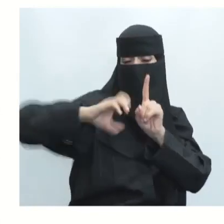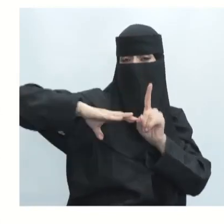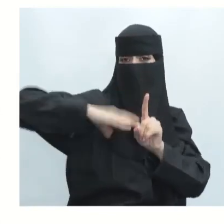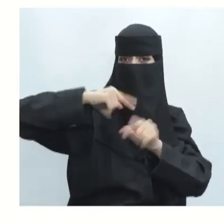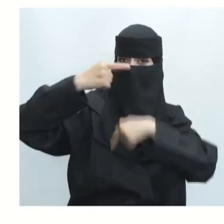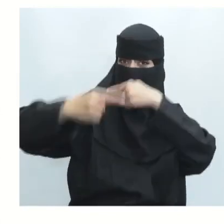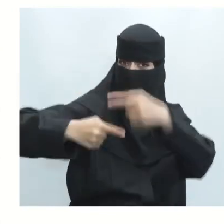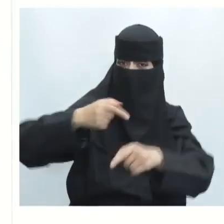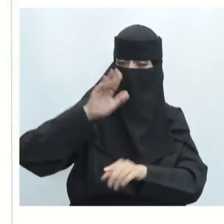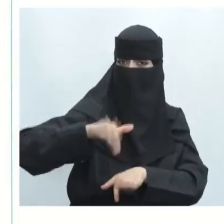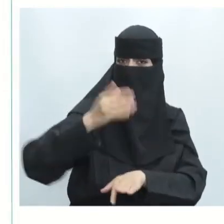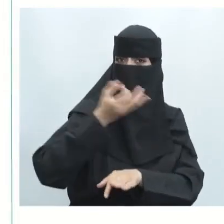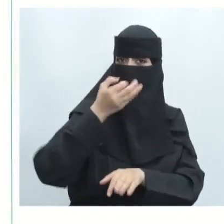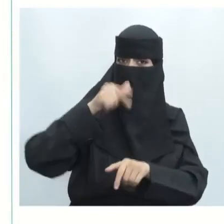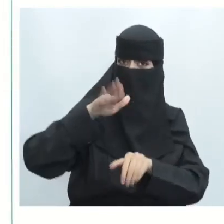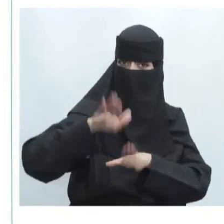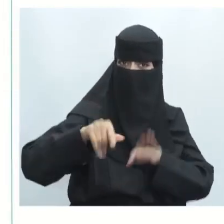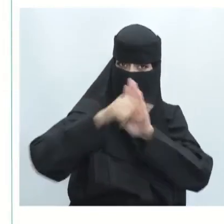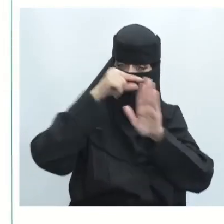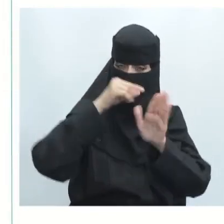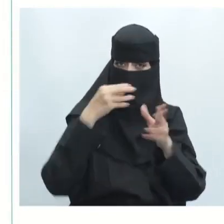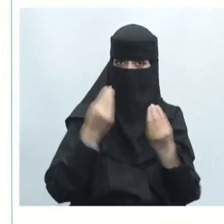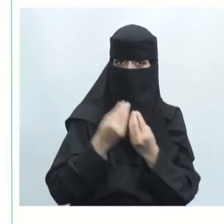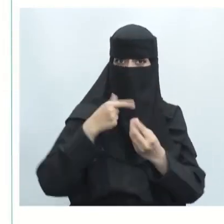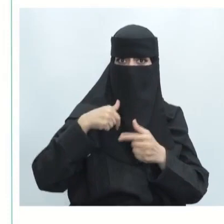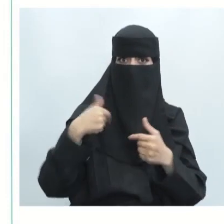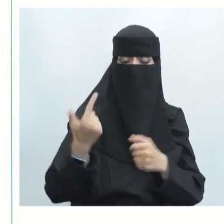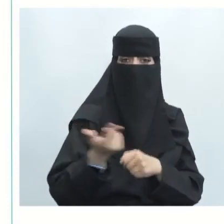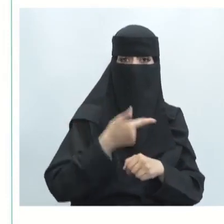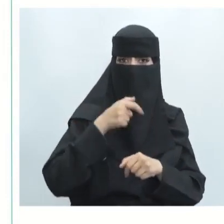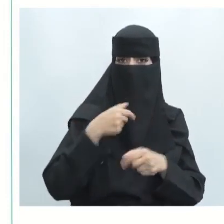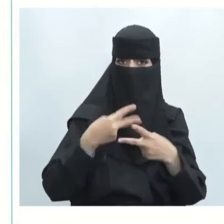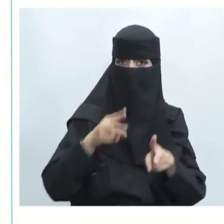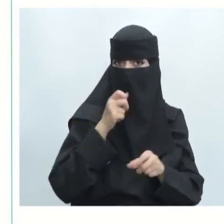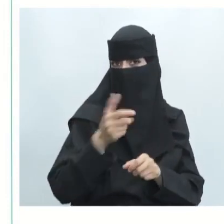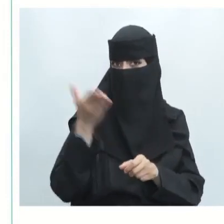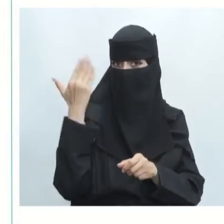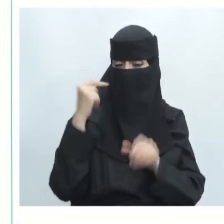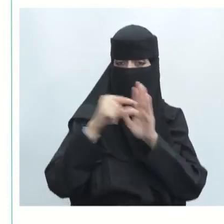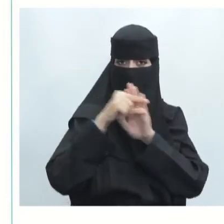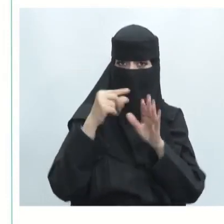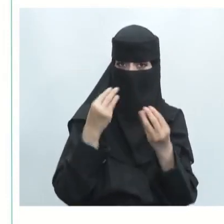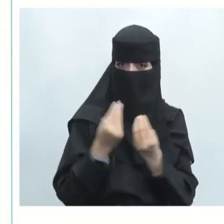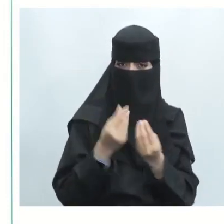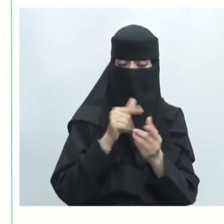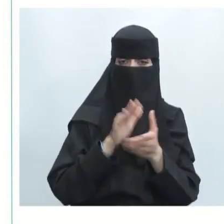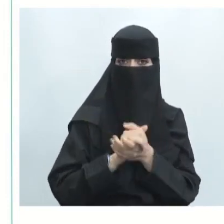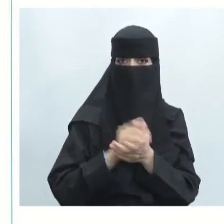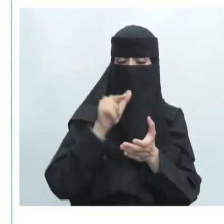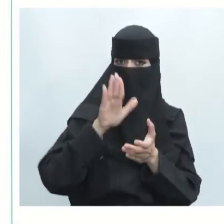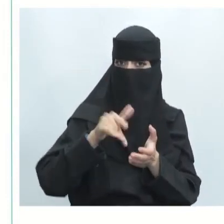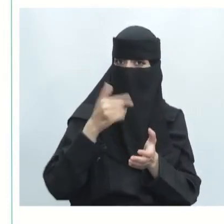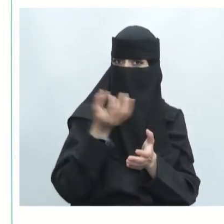سنكمل الحديث في هذا الموضوع ونحن كنا قد بدانا ذلك في الدرس السابق حينما